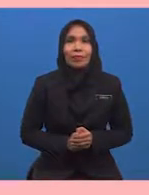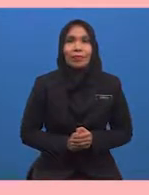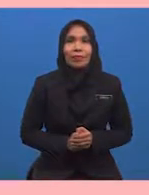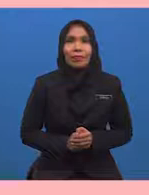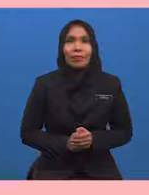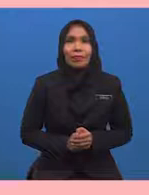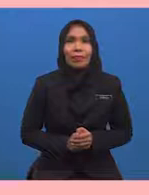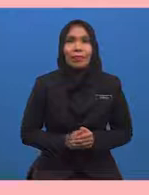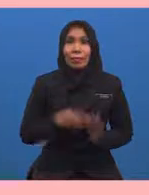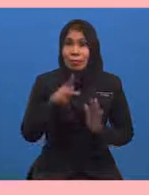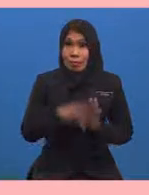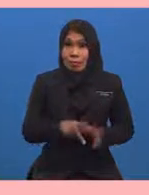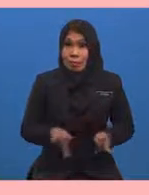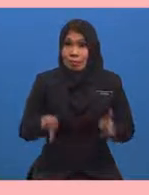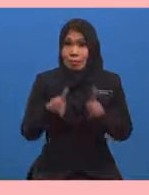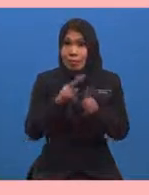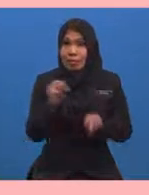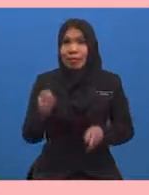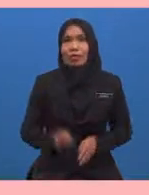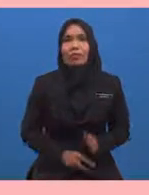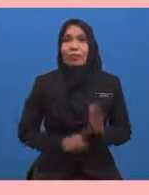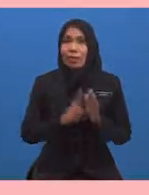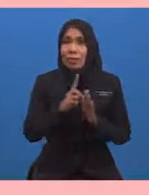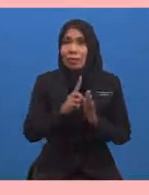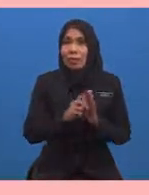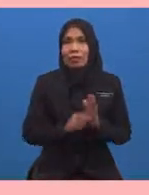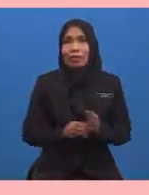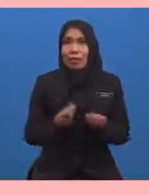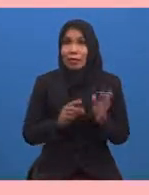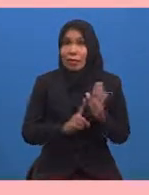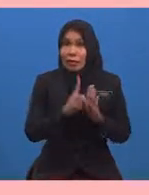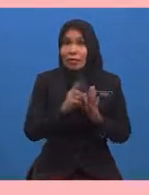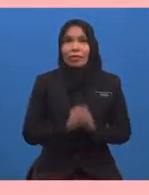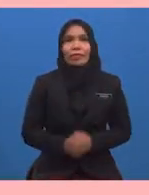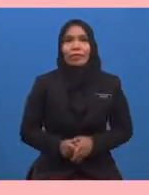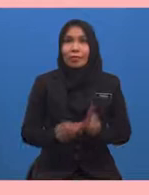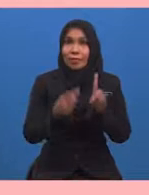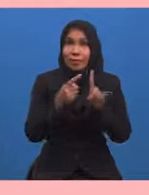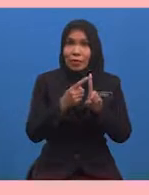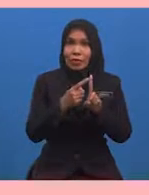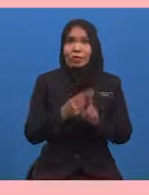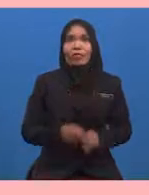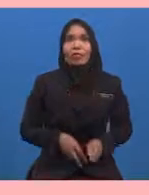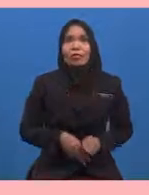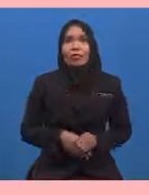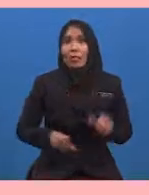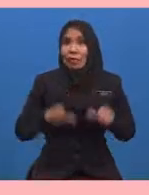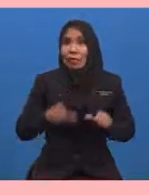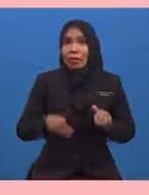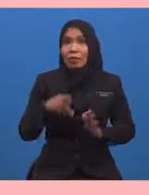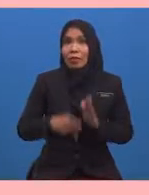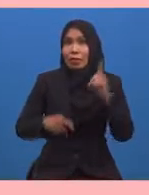Antara kepentingan tanah tinggi di Malaysia ialah pertama, kegiatan pelancongan,